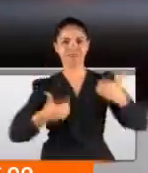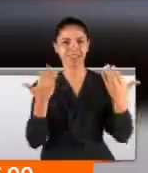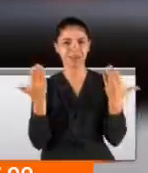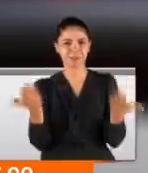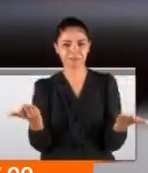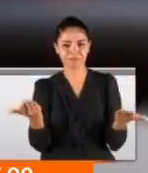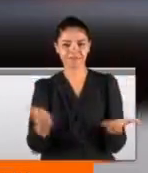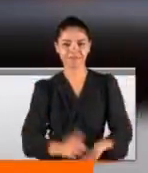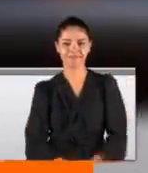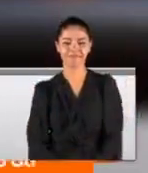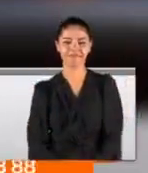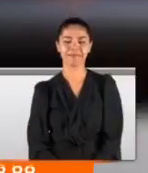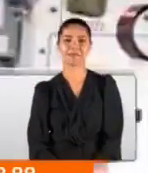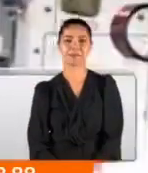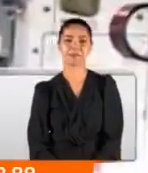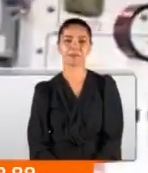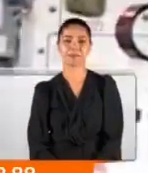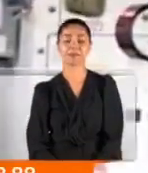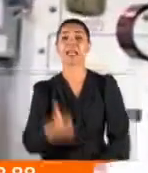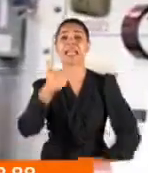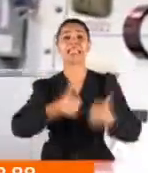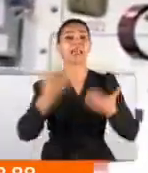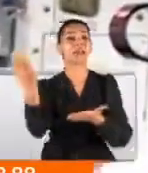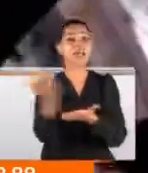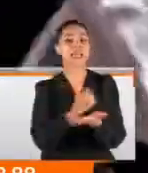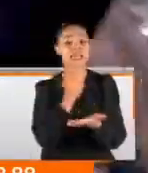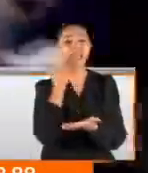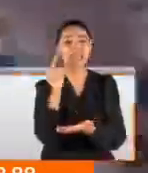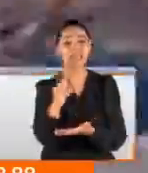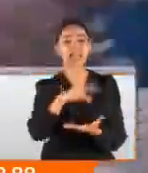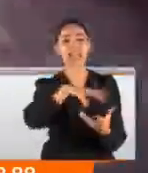my goodness, this has never been seen before. It's incredible. Yarışların kazananı Soyuz